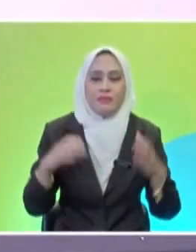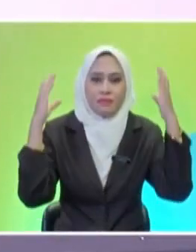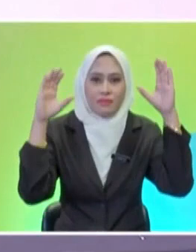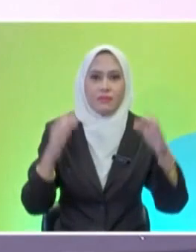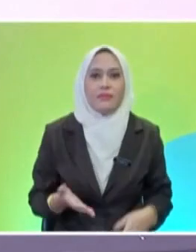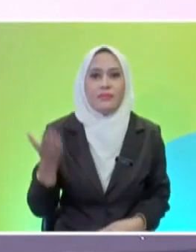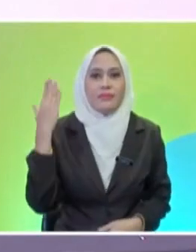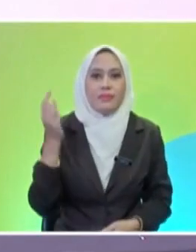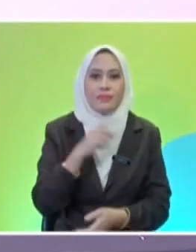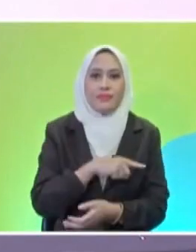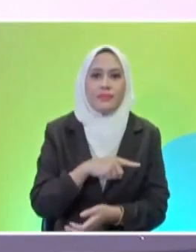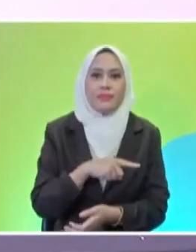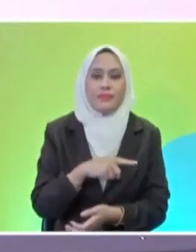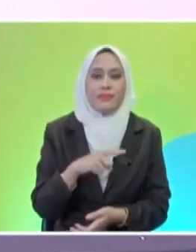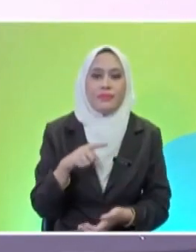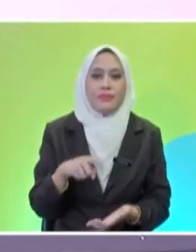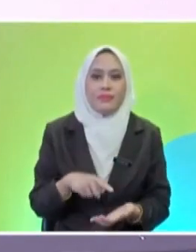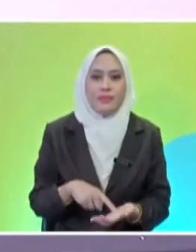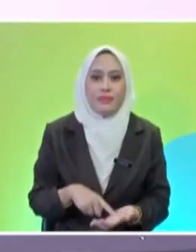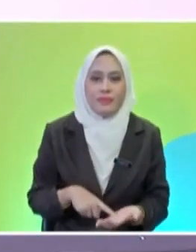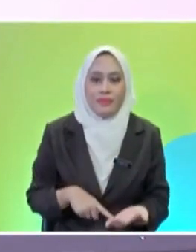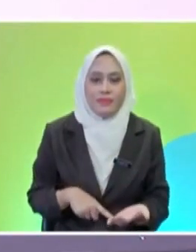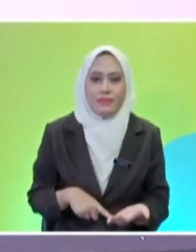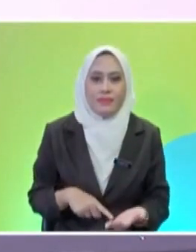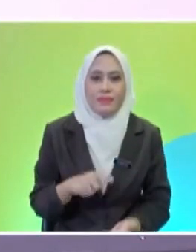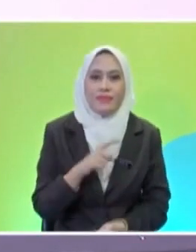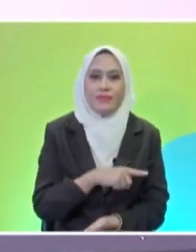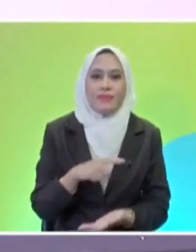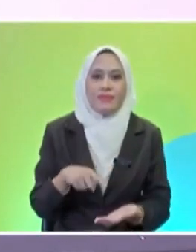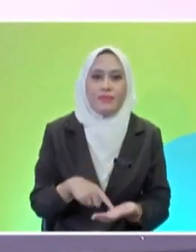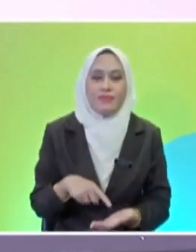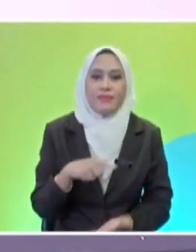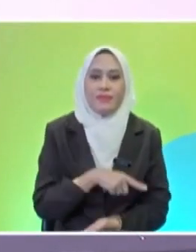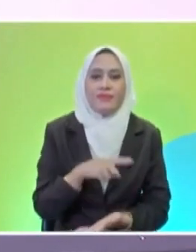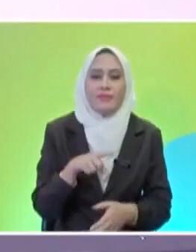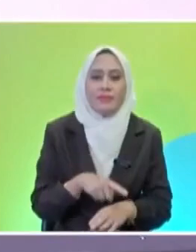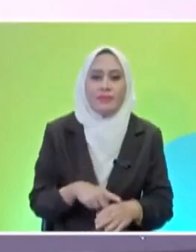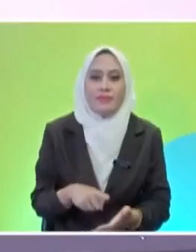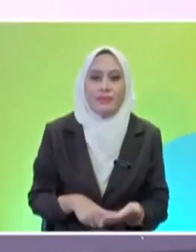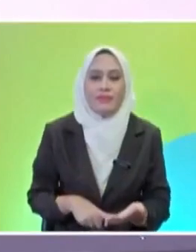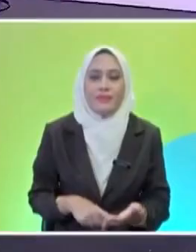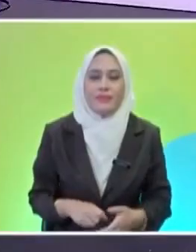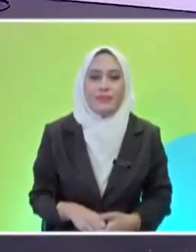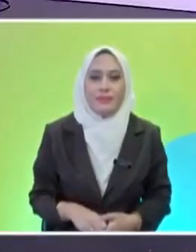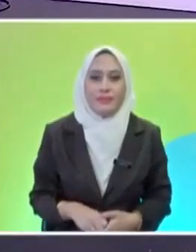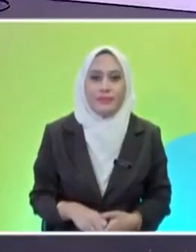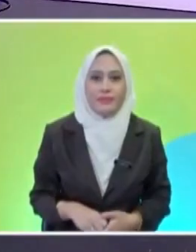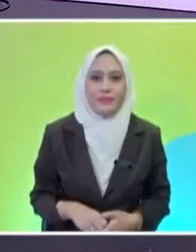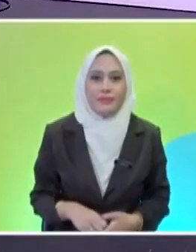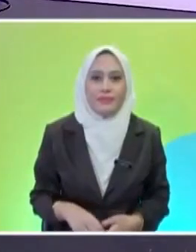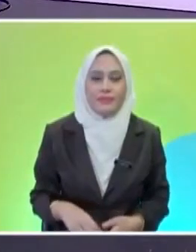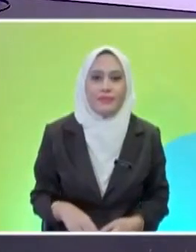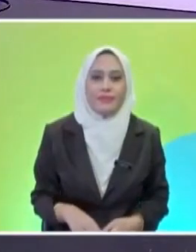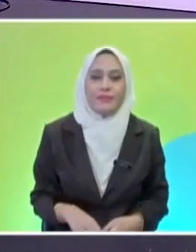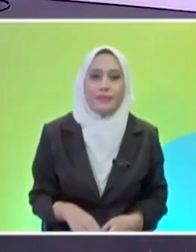apa? Malam hari apa? Hari ini hari apa cikgu? Okey, kalau macam tu, mari cikgu ajar macam mana nak ajar hari.